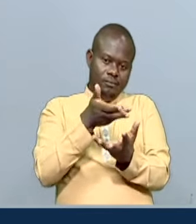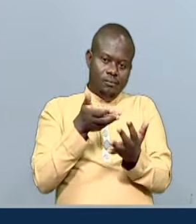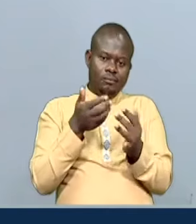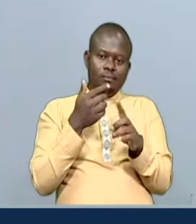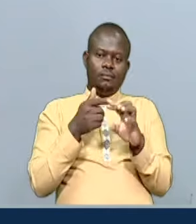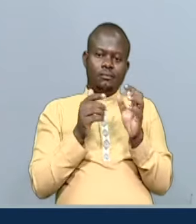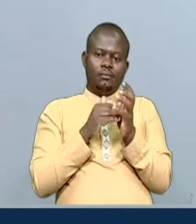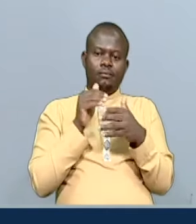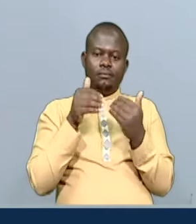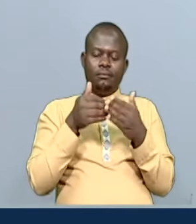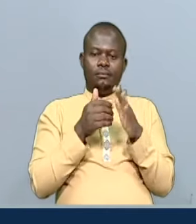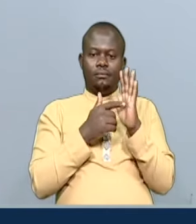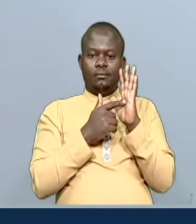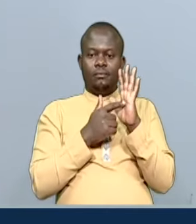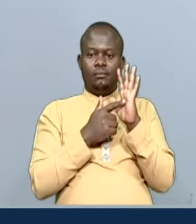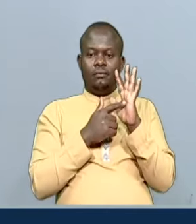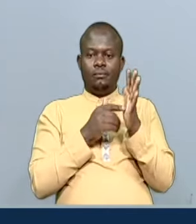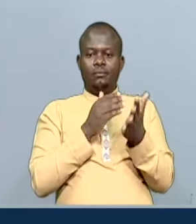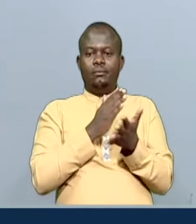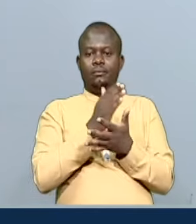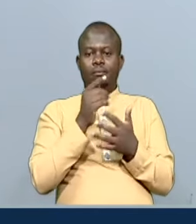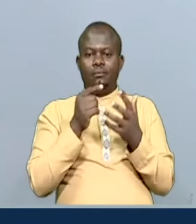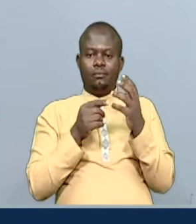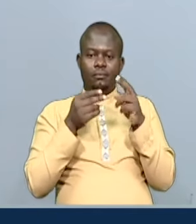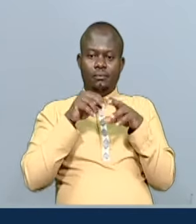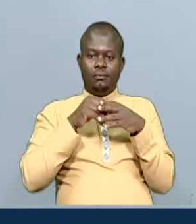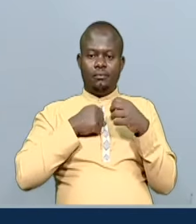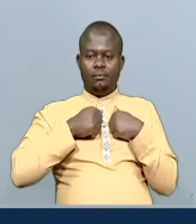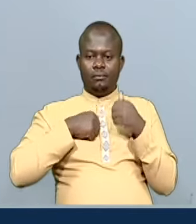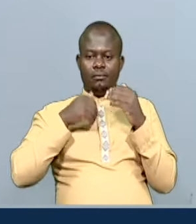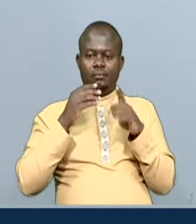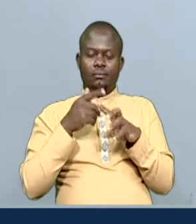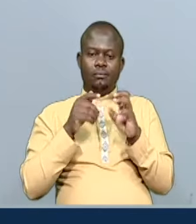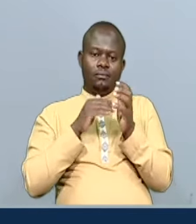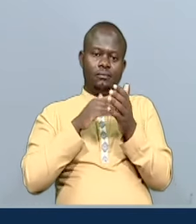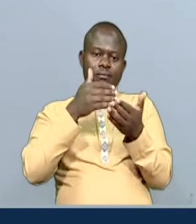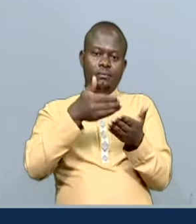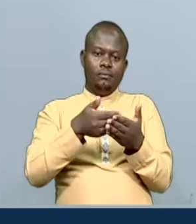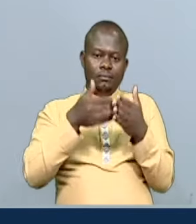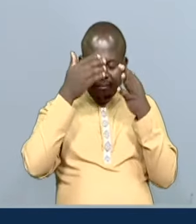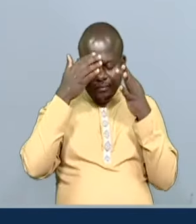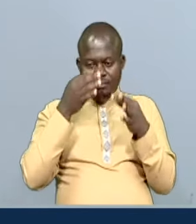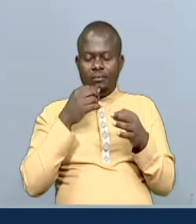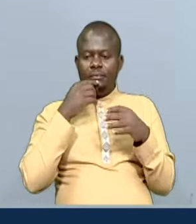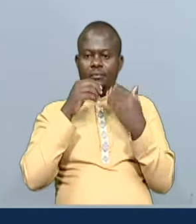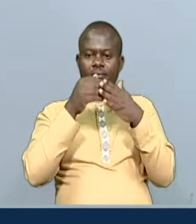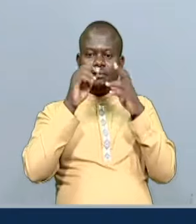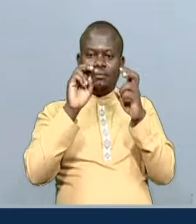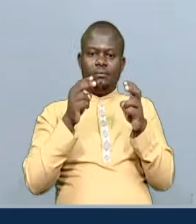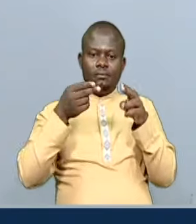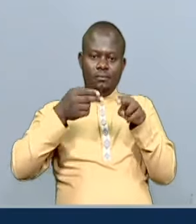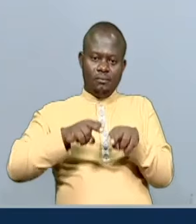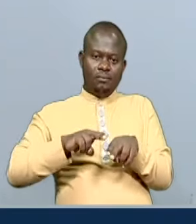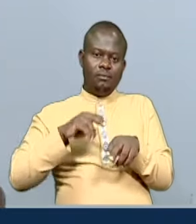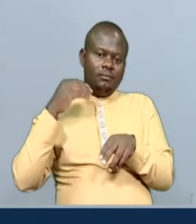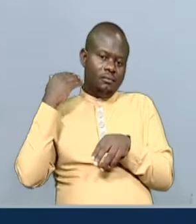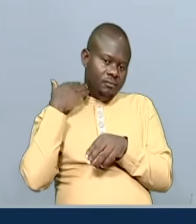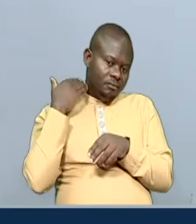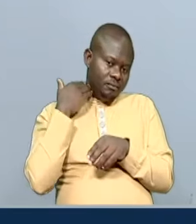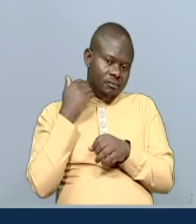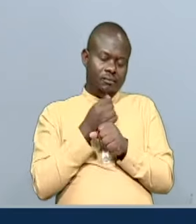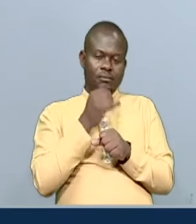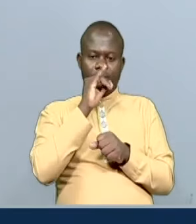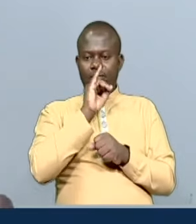rusesengura kandi rukagaragaza ukuri kw'ibyabaye mu Rwanda, rukageza no ku mwanzuro wo kuvuga ngo ibyabaye ni jenoside